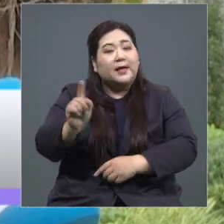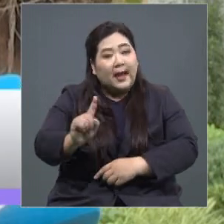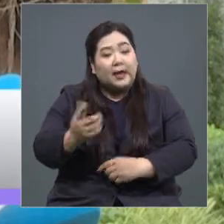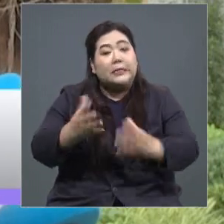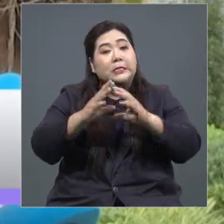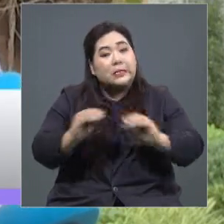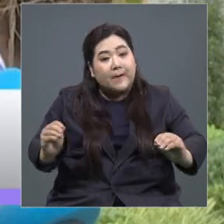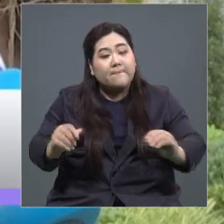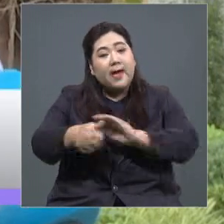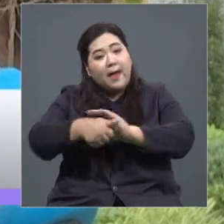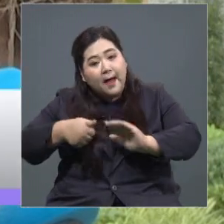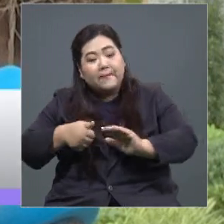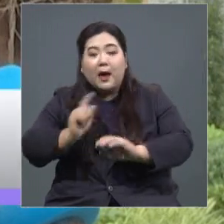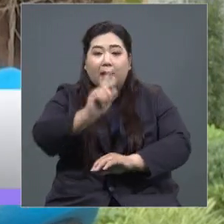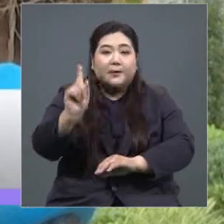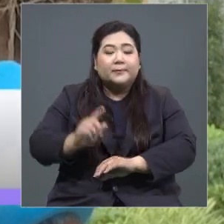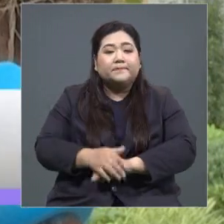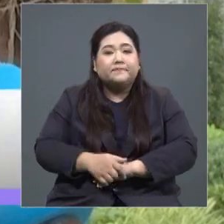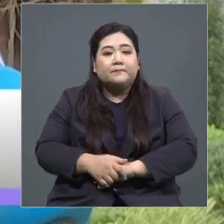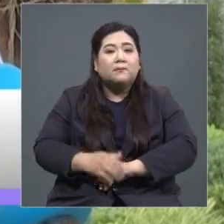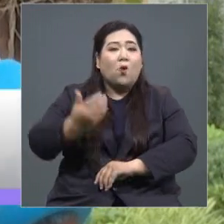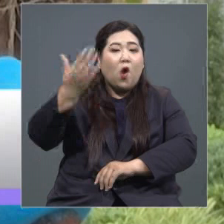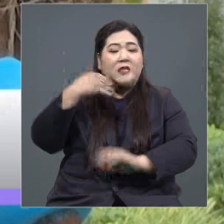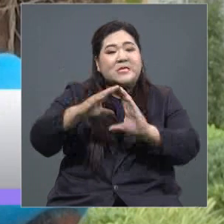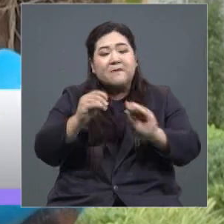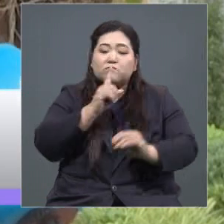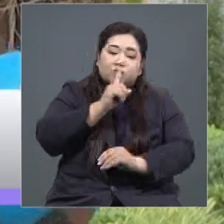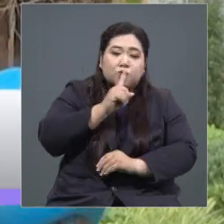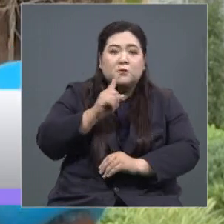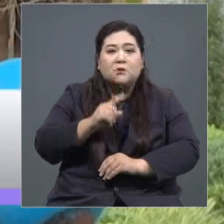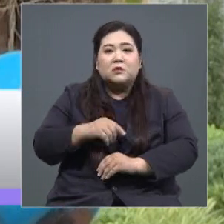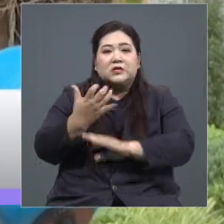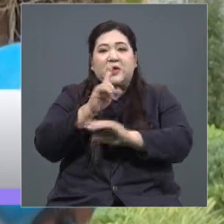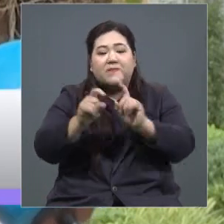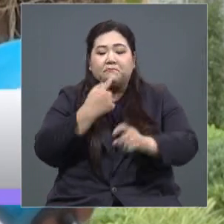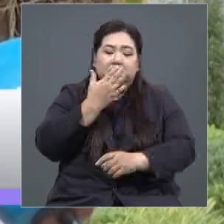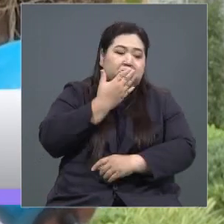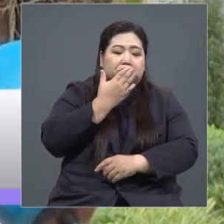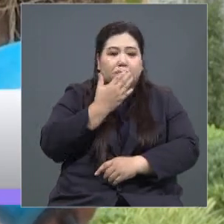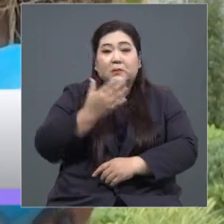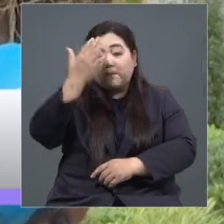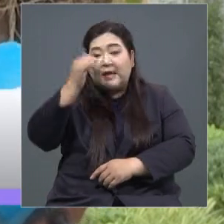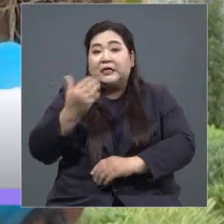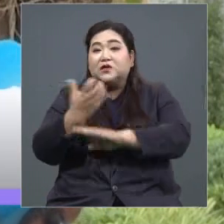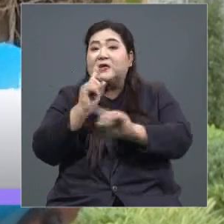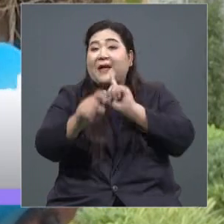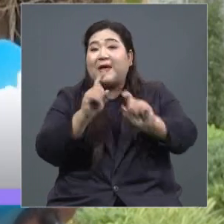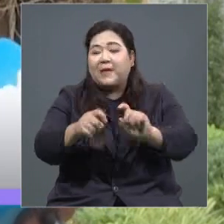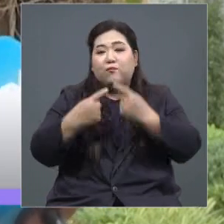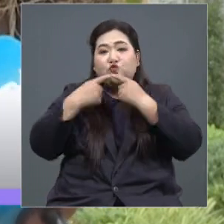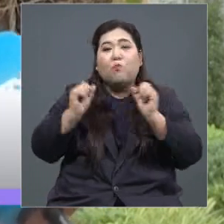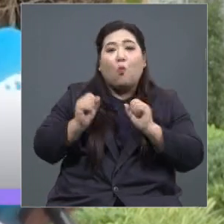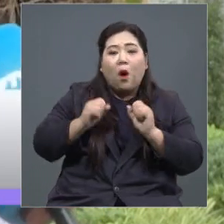เงียบๆหลบสื่อเหมือนที่ผ่านมาคือผมบอกให้เลยนะครับเขาก็ไม่กล้าที่จะมาตอบสื่อหรอกเพราะถ้าสื่อเกิดไปถามเขาว่าทําไ